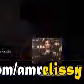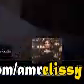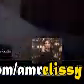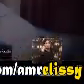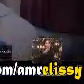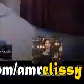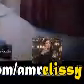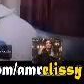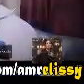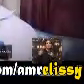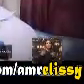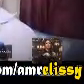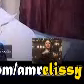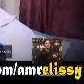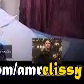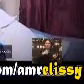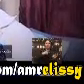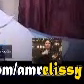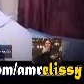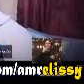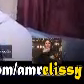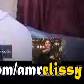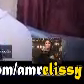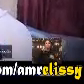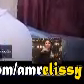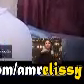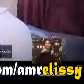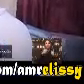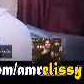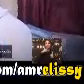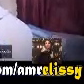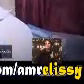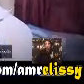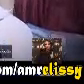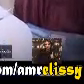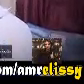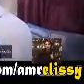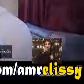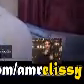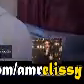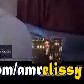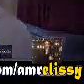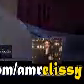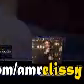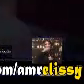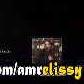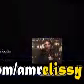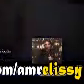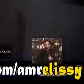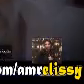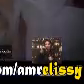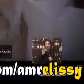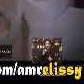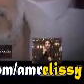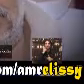بشكر برنامج واحد من الناس،